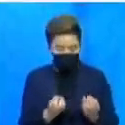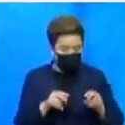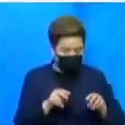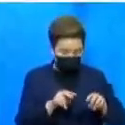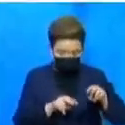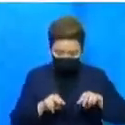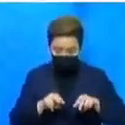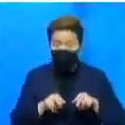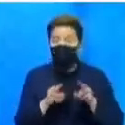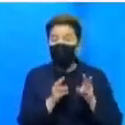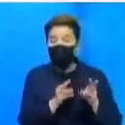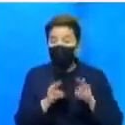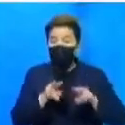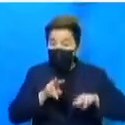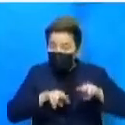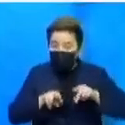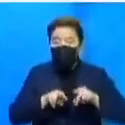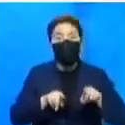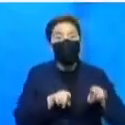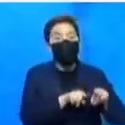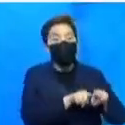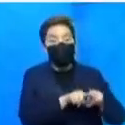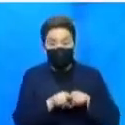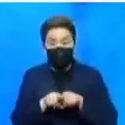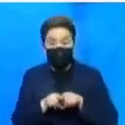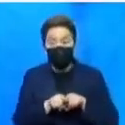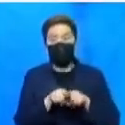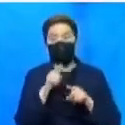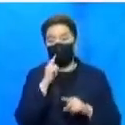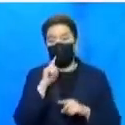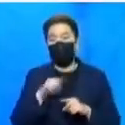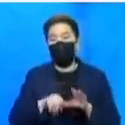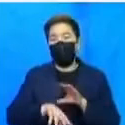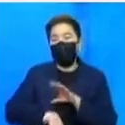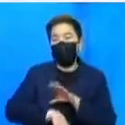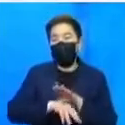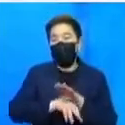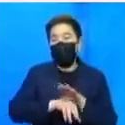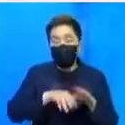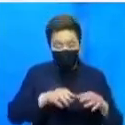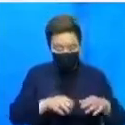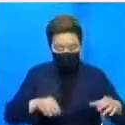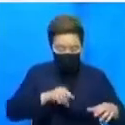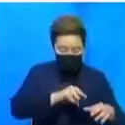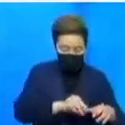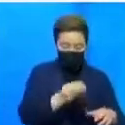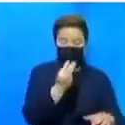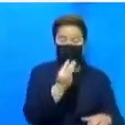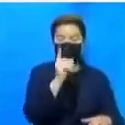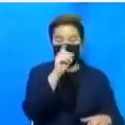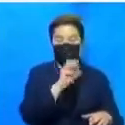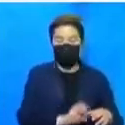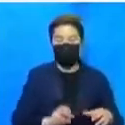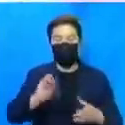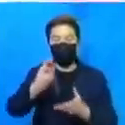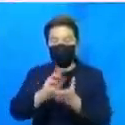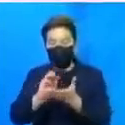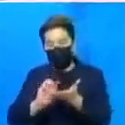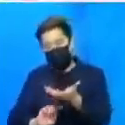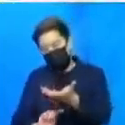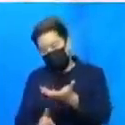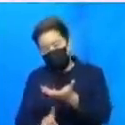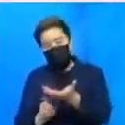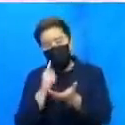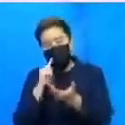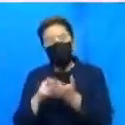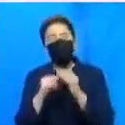ซึ่งวิธีการตรวจสอบจะใช้วิธีเดียวกันทั้งหมดค่ะโดยสุ่มตัวอย่างมา1ลูกแล้วชั่งน้ำหนักซึ่งน้ำหนักของลูกบอลทุกกล่องจะ